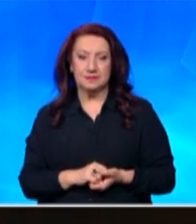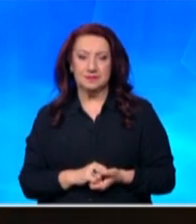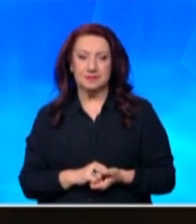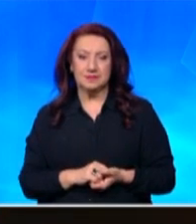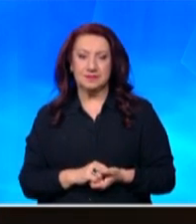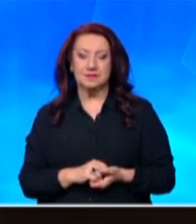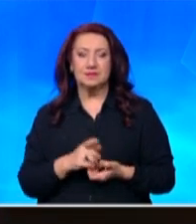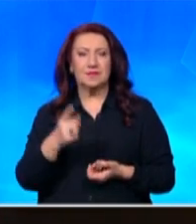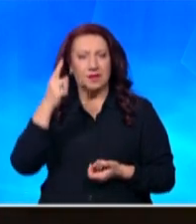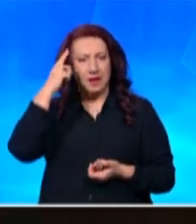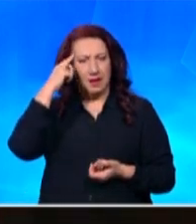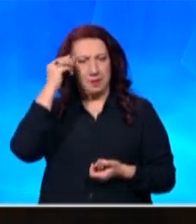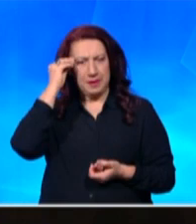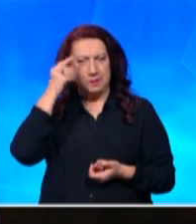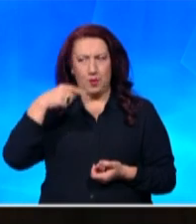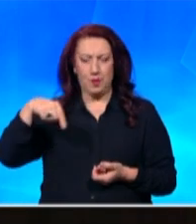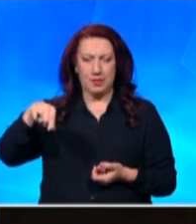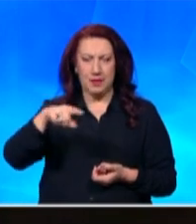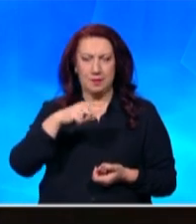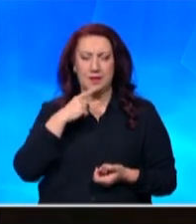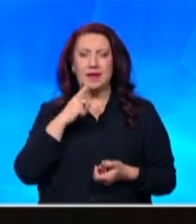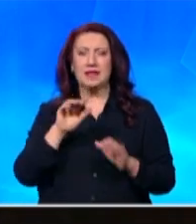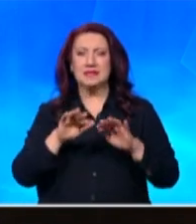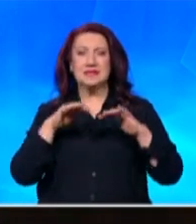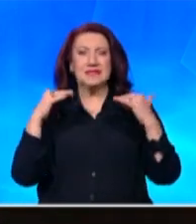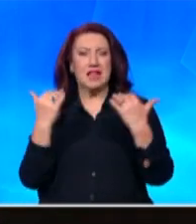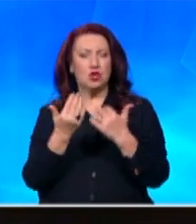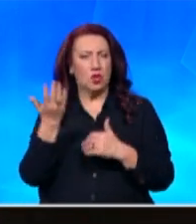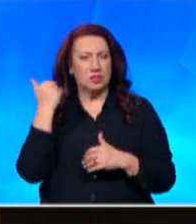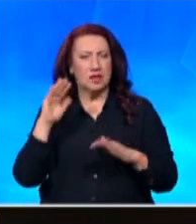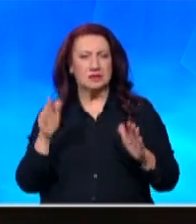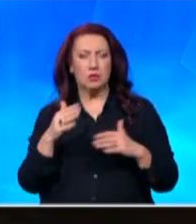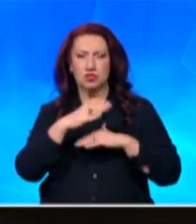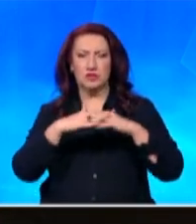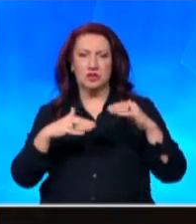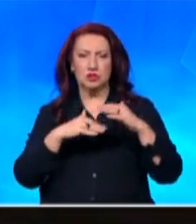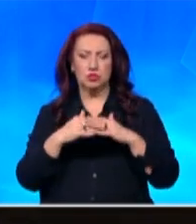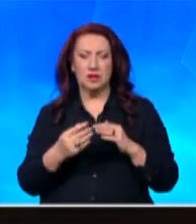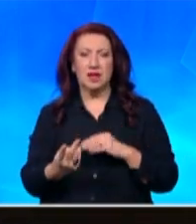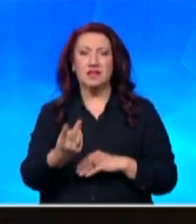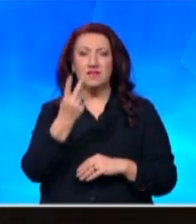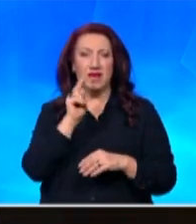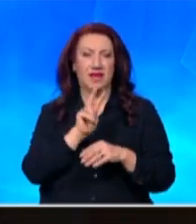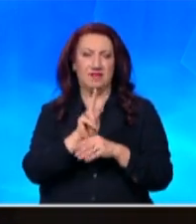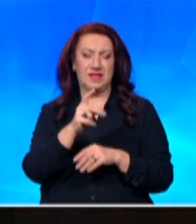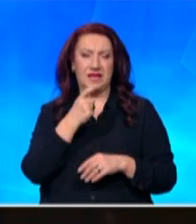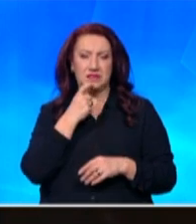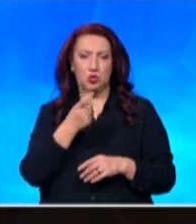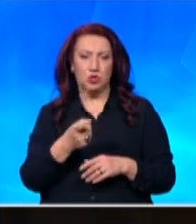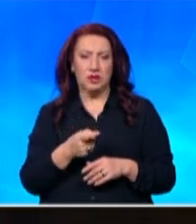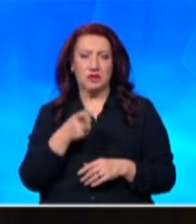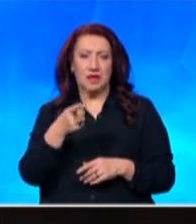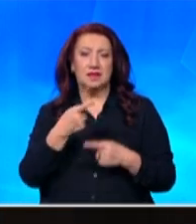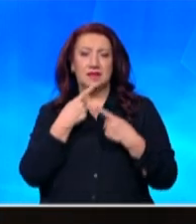Иначе припомняме за феновете на Ботев Пловдив, че стадионът започна да се строи през 2012 година. А иначе те си го